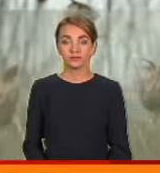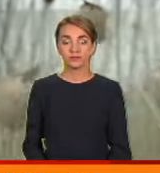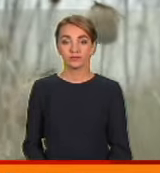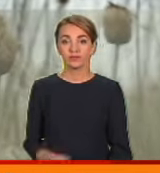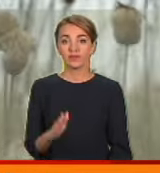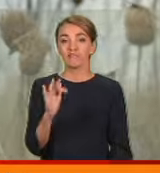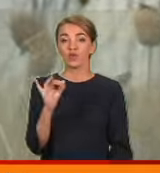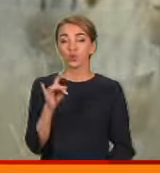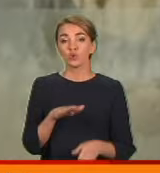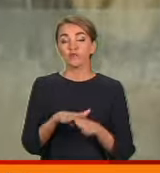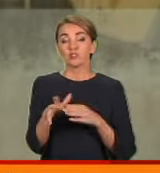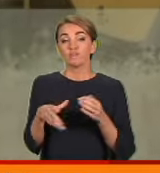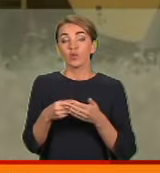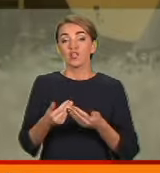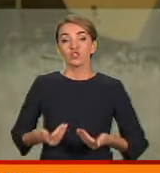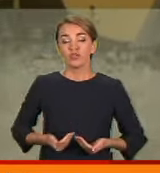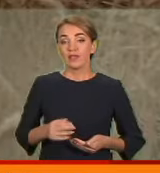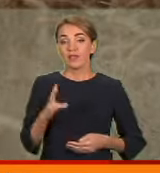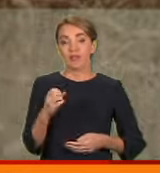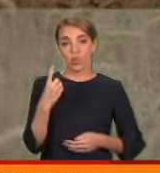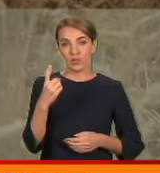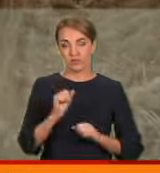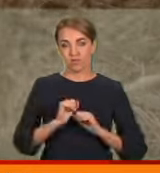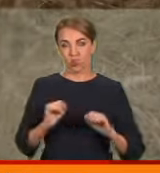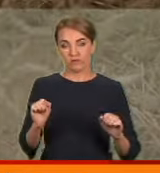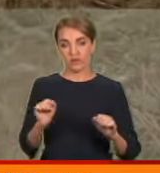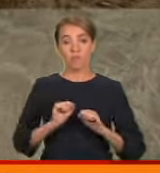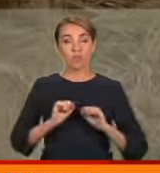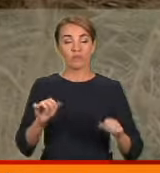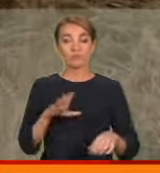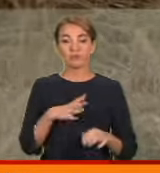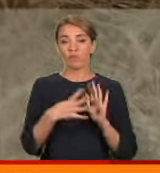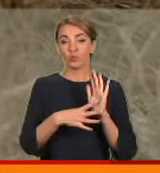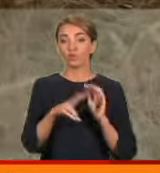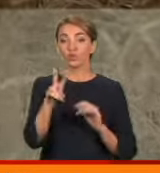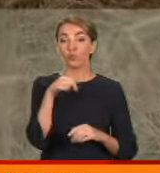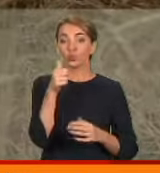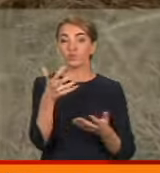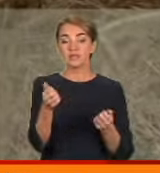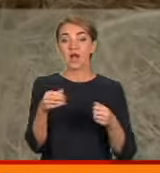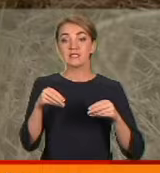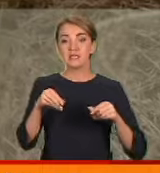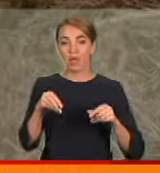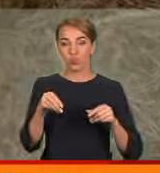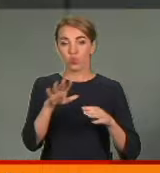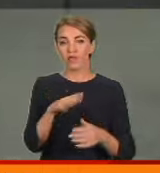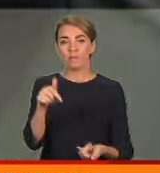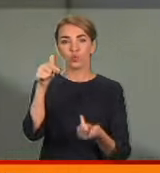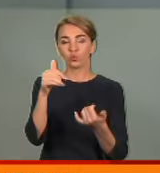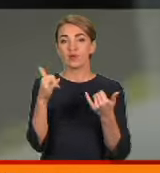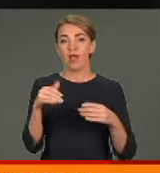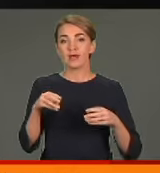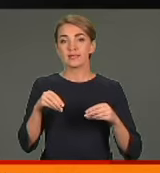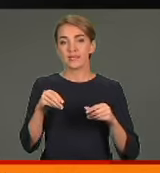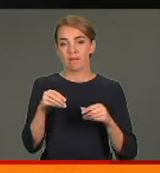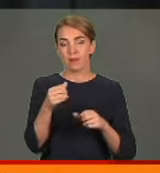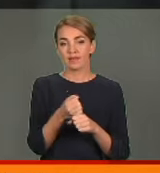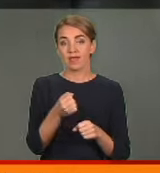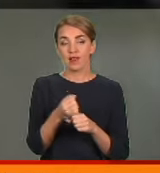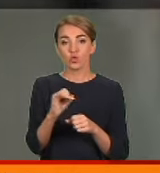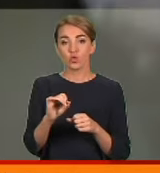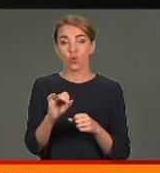Виктор совершил в своей жизни не один подвиг. Подвигом было, например, в 92-м году взять землю, абсолютно непригодную для земледелия,